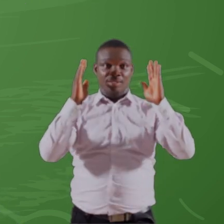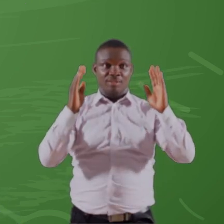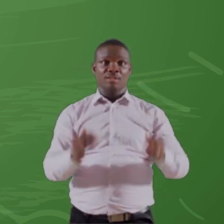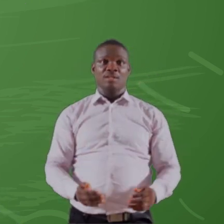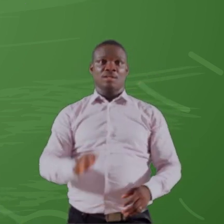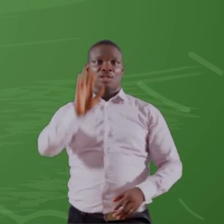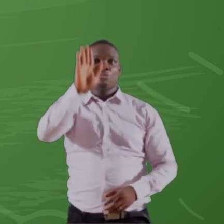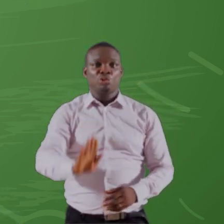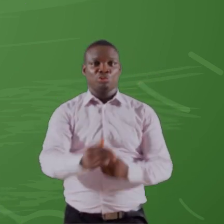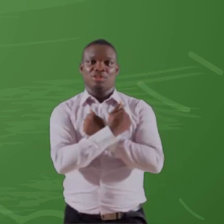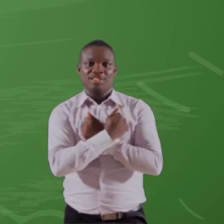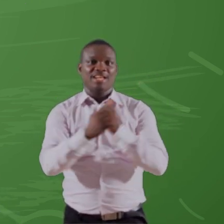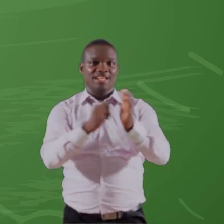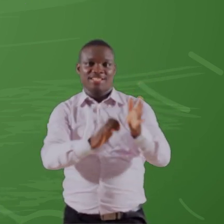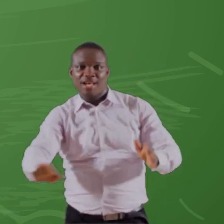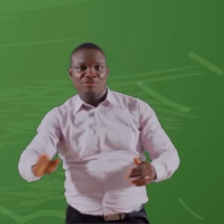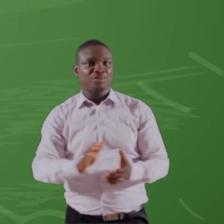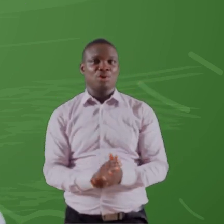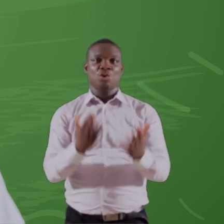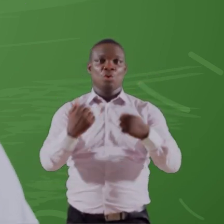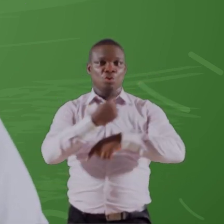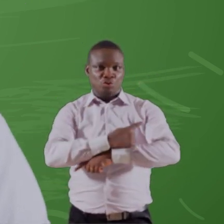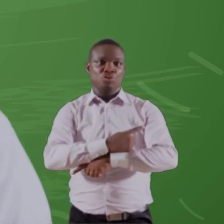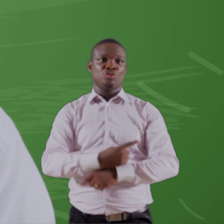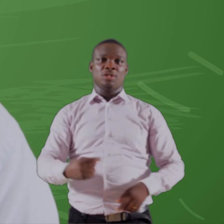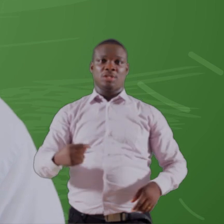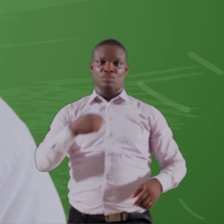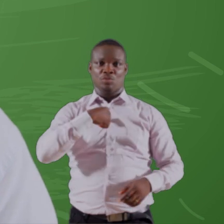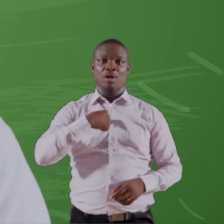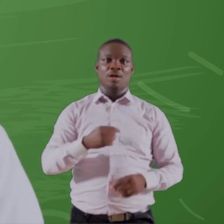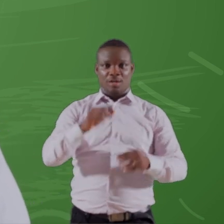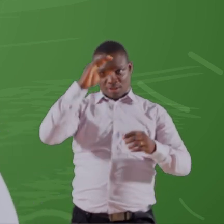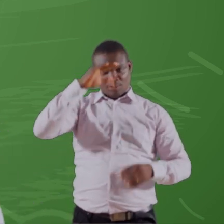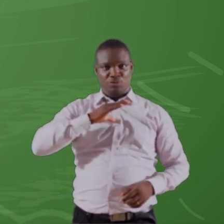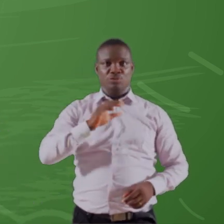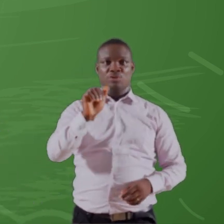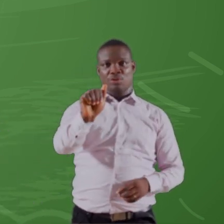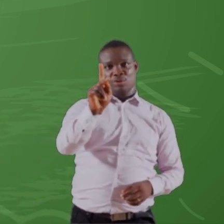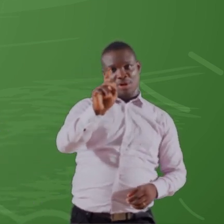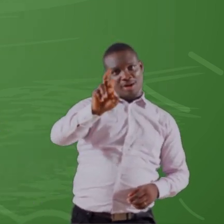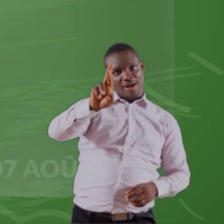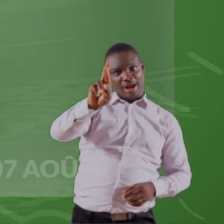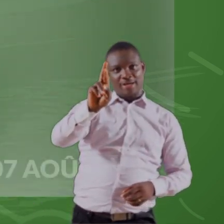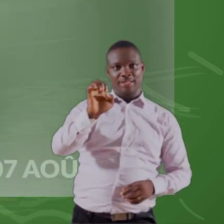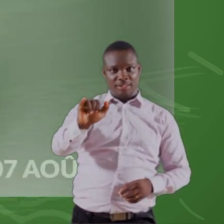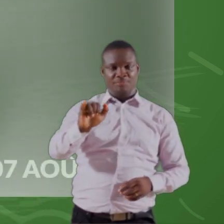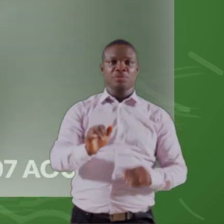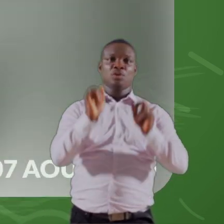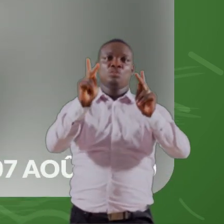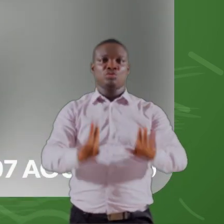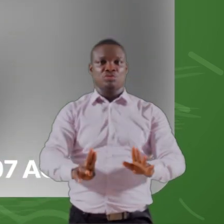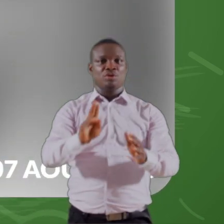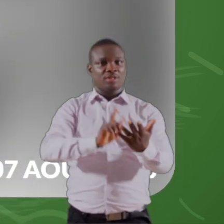Bonjour, chers élèves. Aujourd'hui, vous êtes avec M. Akré Edouba Guy Roger, professeur de lycée.